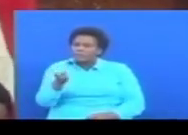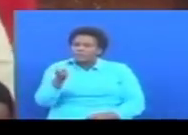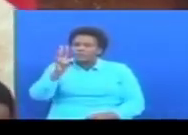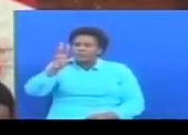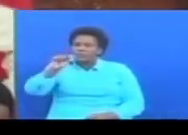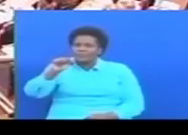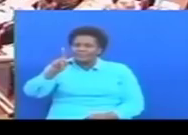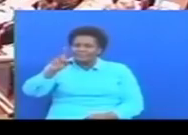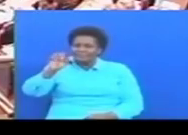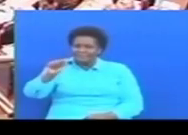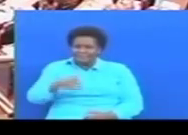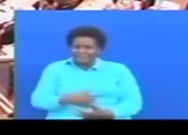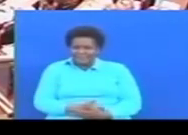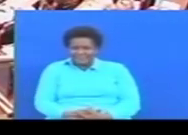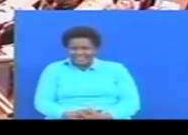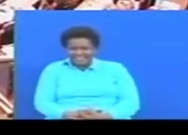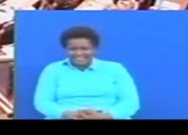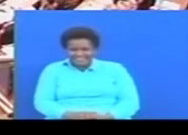Asante.